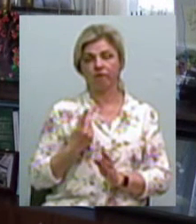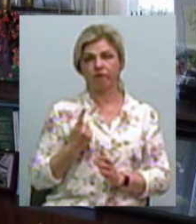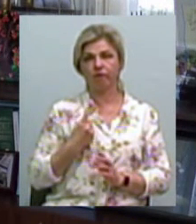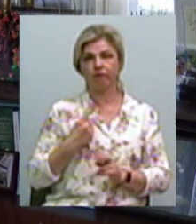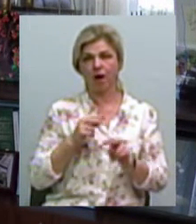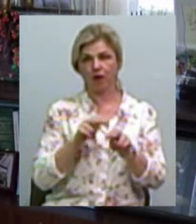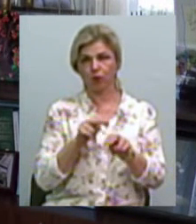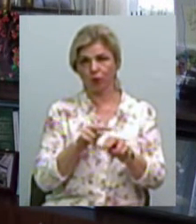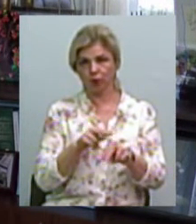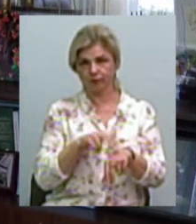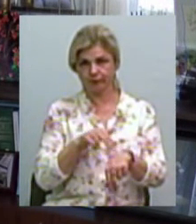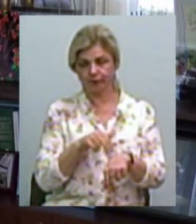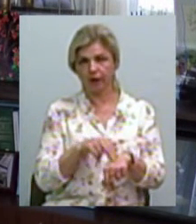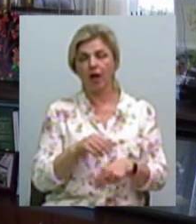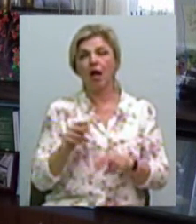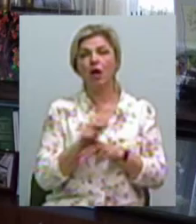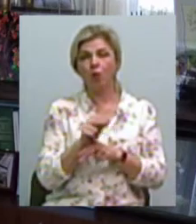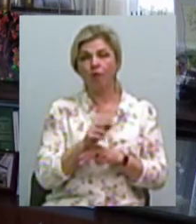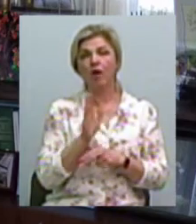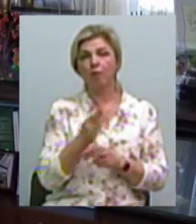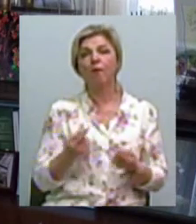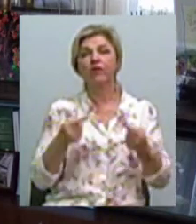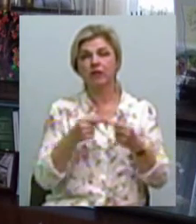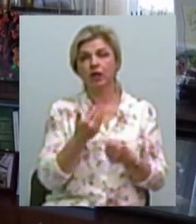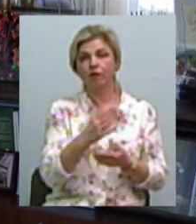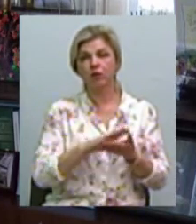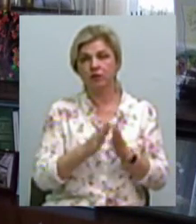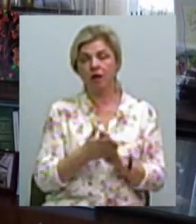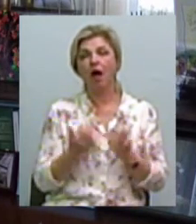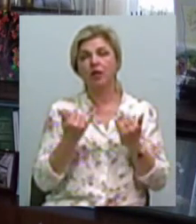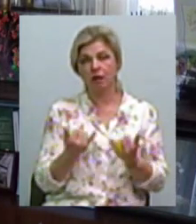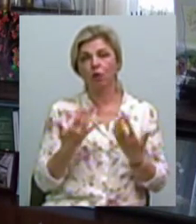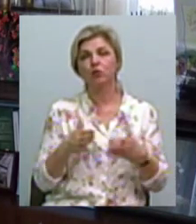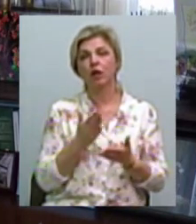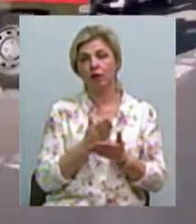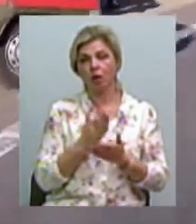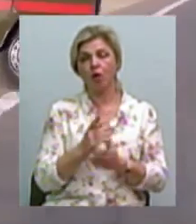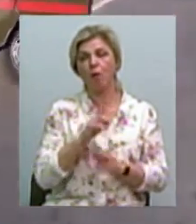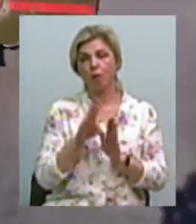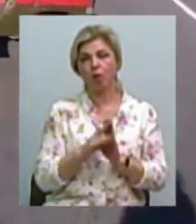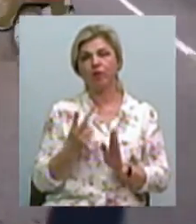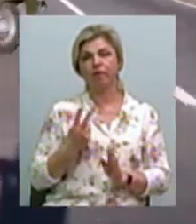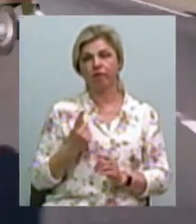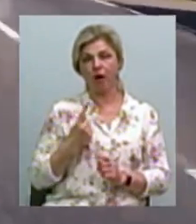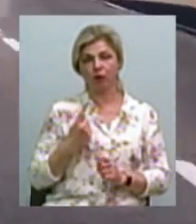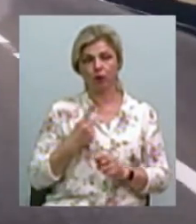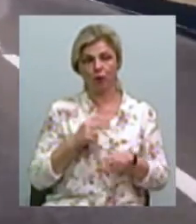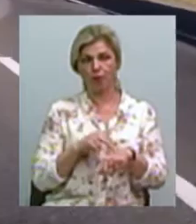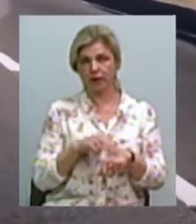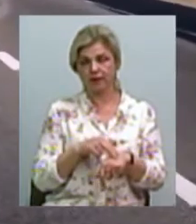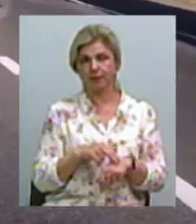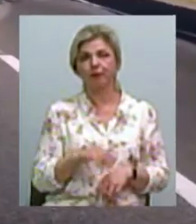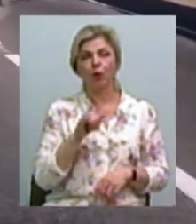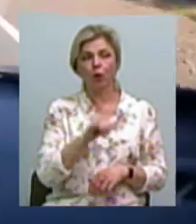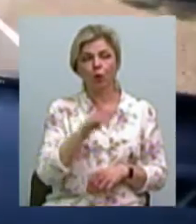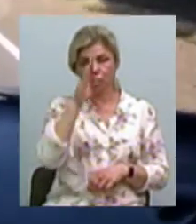лікування буде визначено його станом, але вже зараз він знаходиться під вартою поліції. У чоловіків взяли кров для